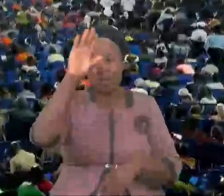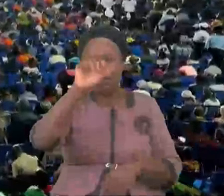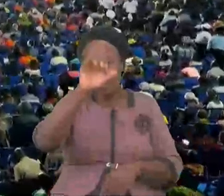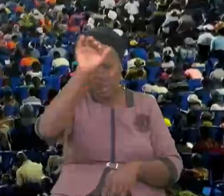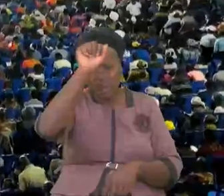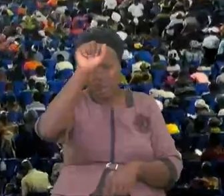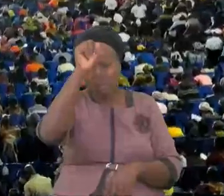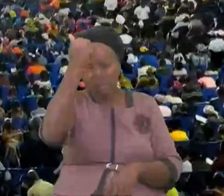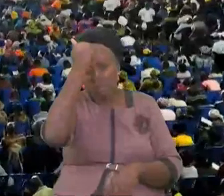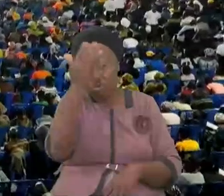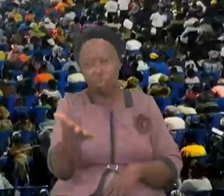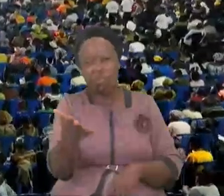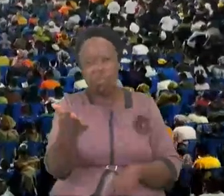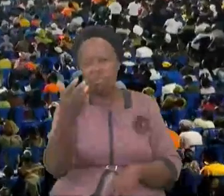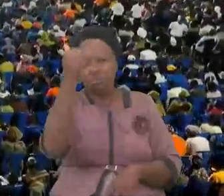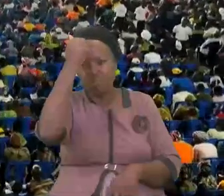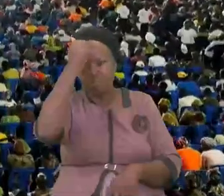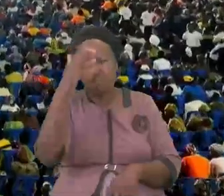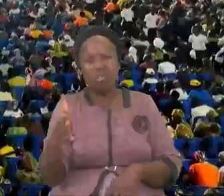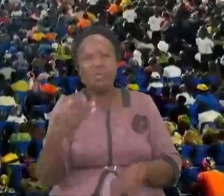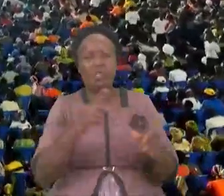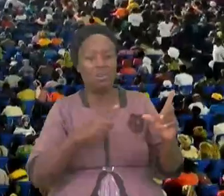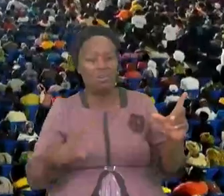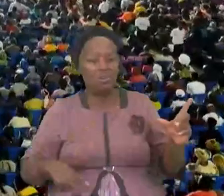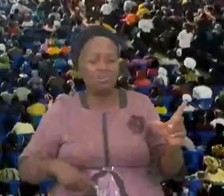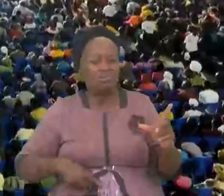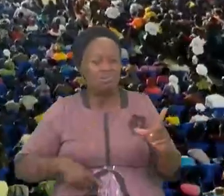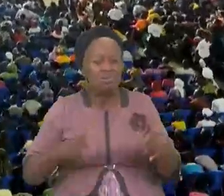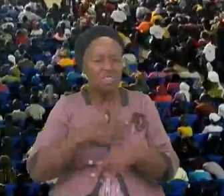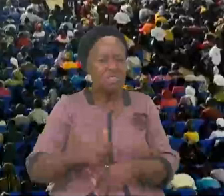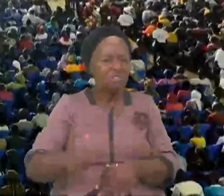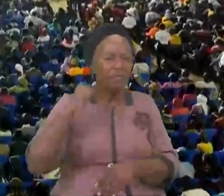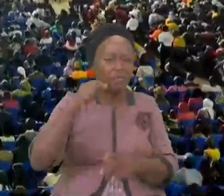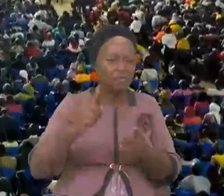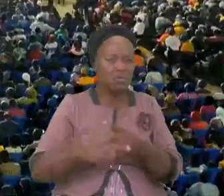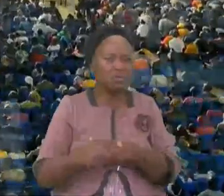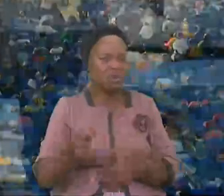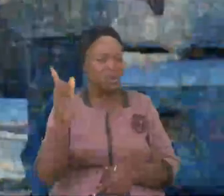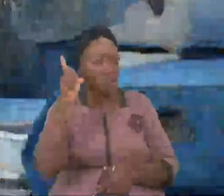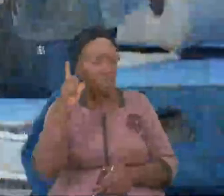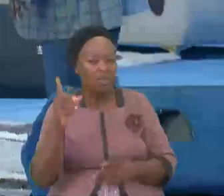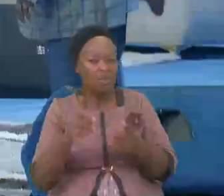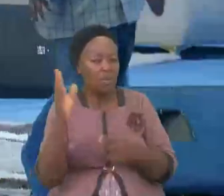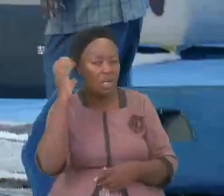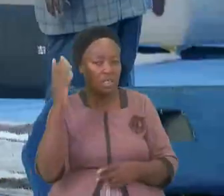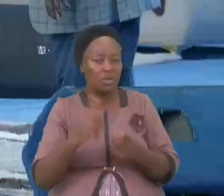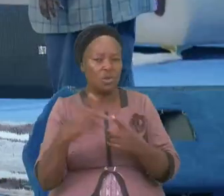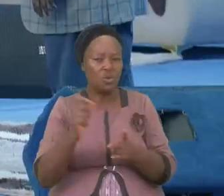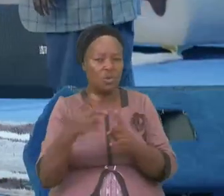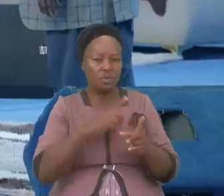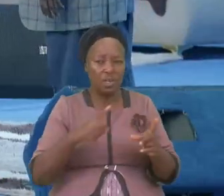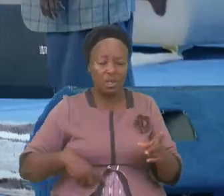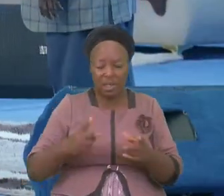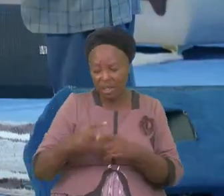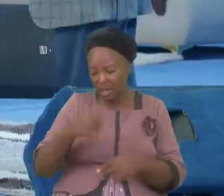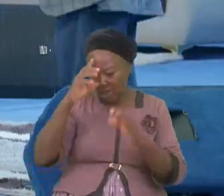au Seigneur. Vous voulez vivre comme les Babyloniens? Je vais vous amener en Babylone.